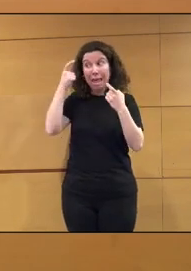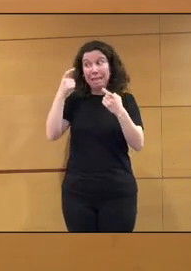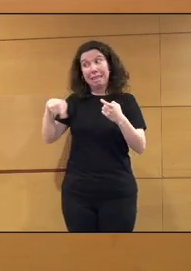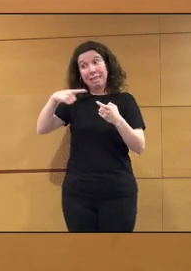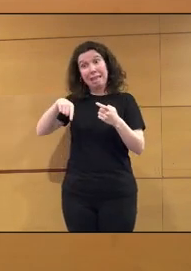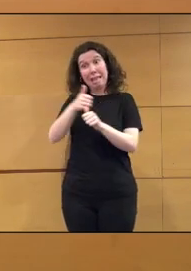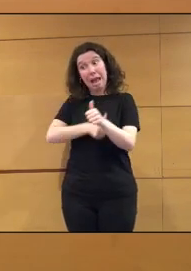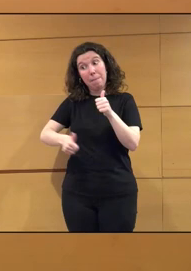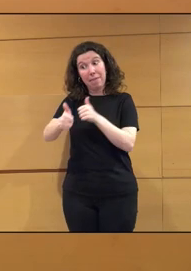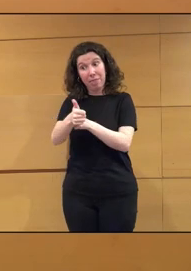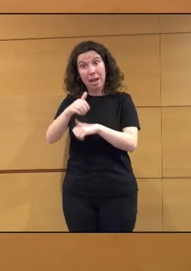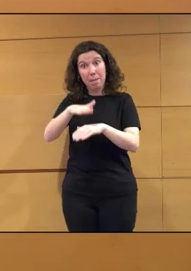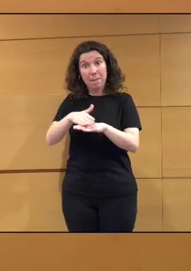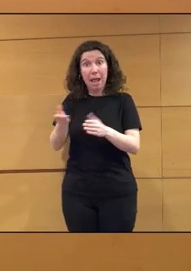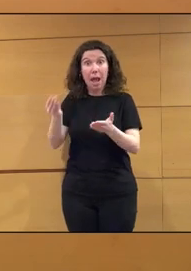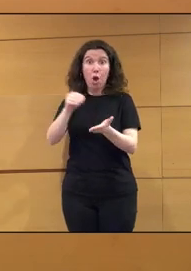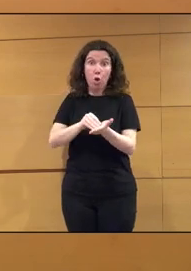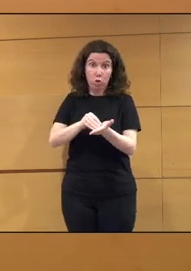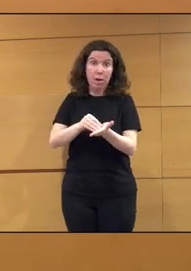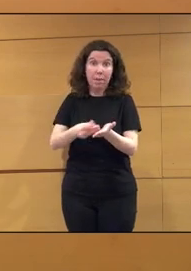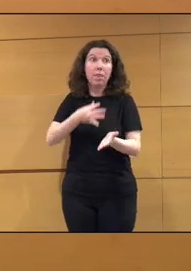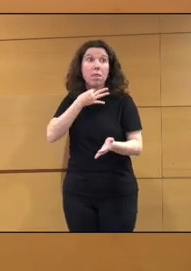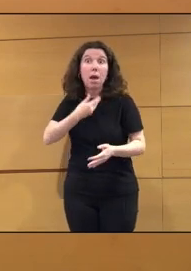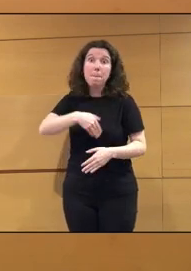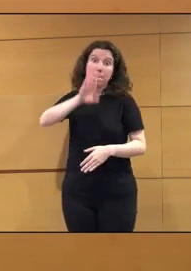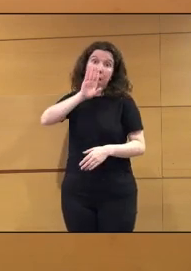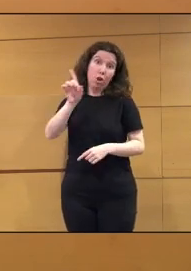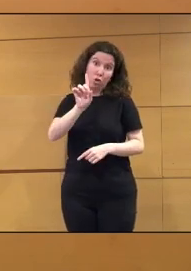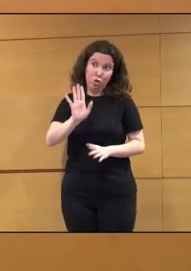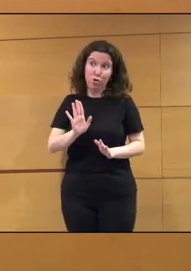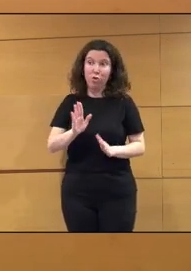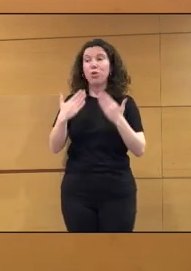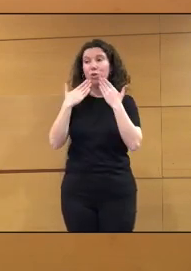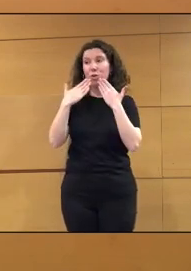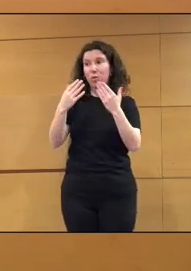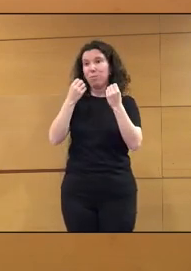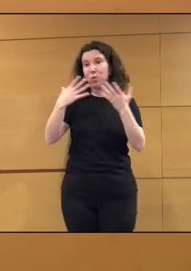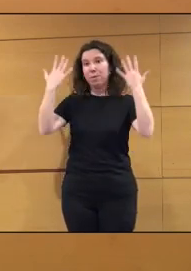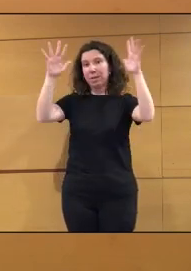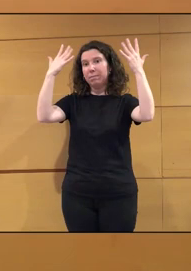que nos pille otra vez el toro, por así decirlo. Ay, gracias.